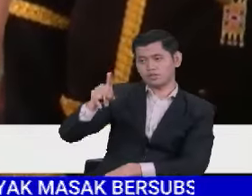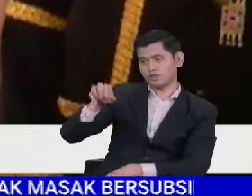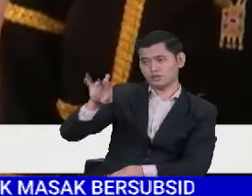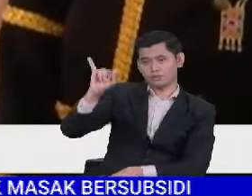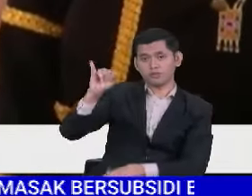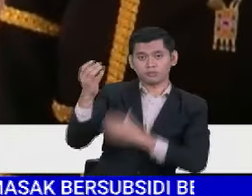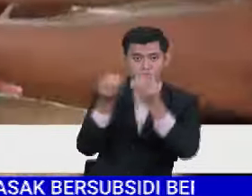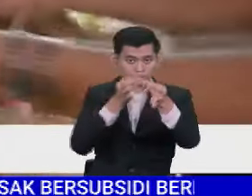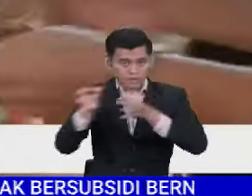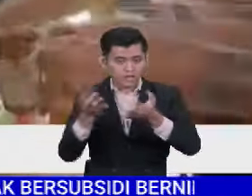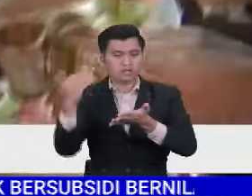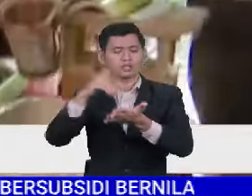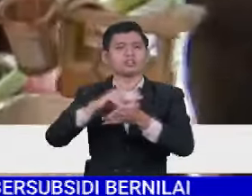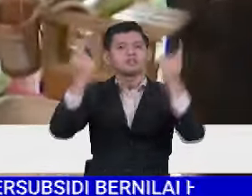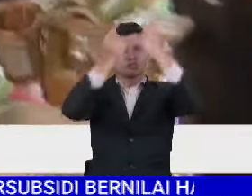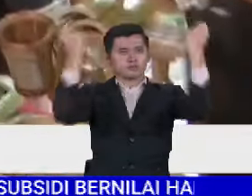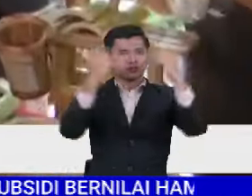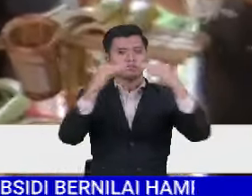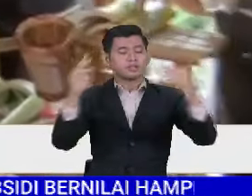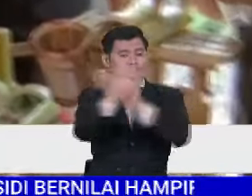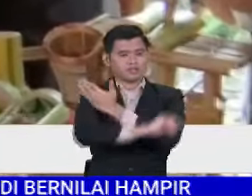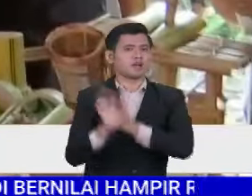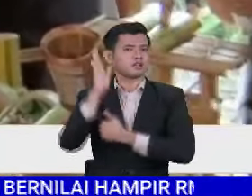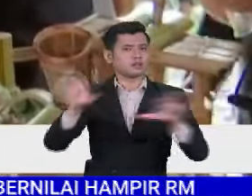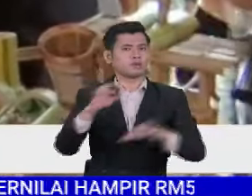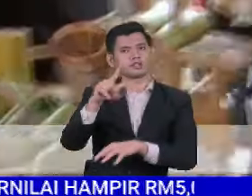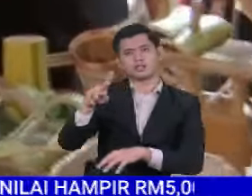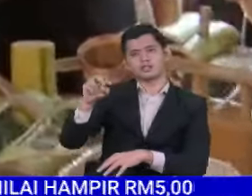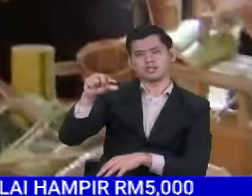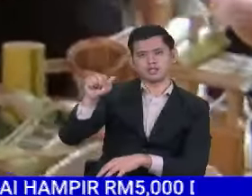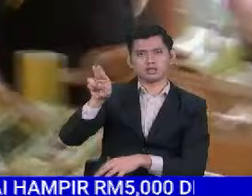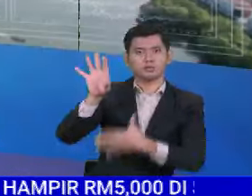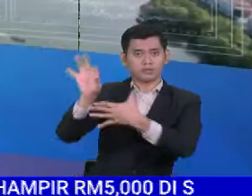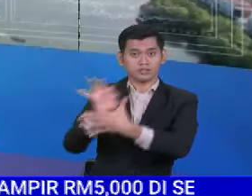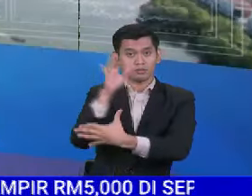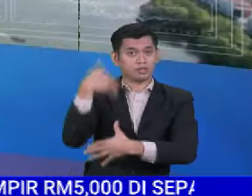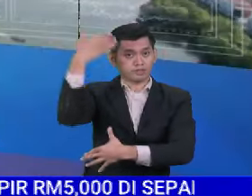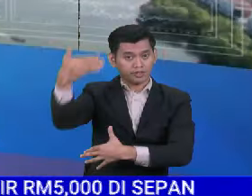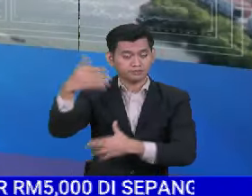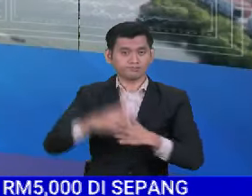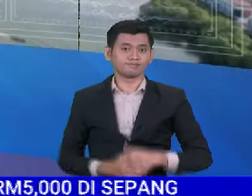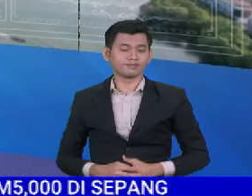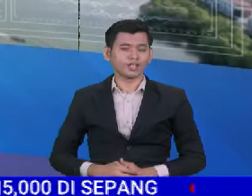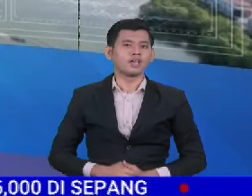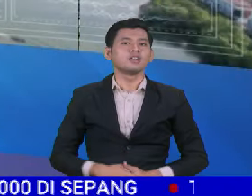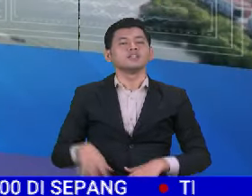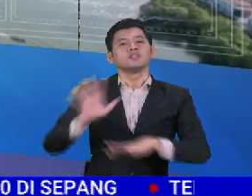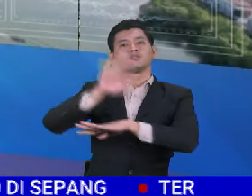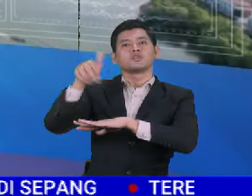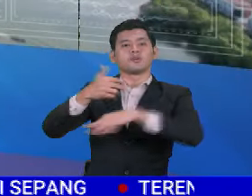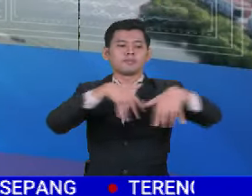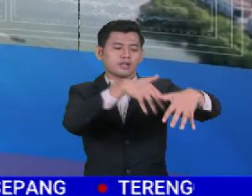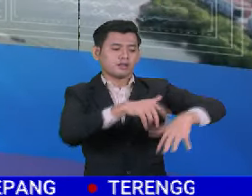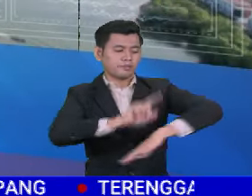sebutan pesta durian peringkat Negeri akan diadakan di keningau September depan Hai pertumbuhan